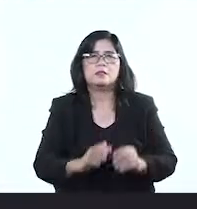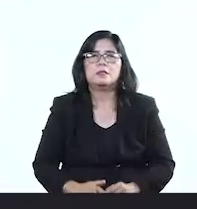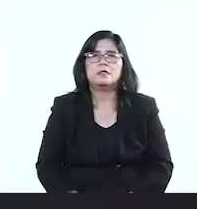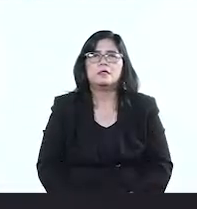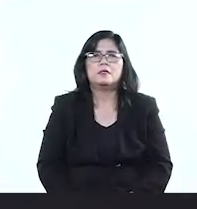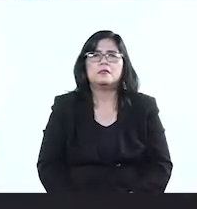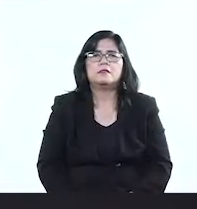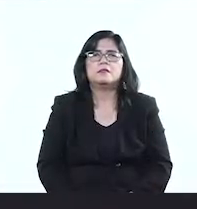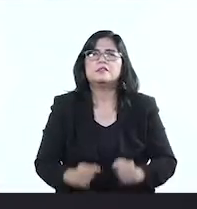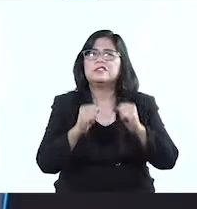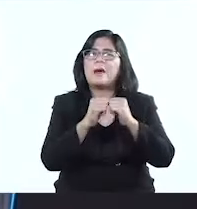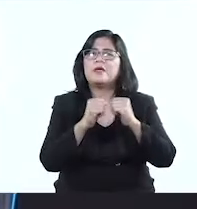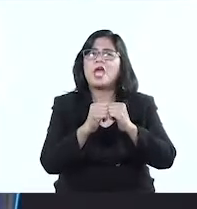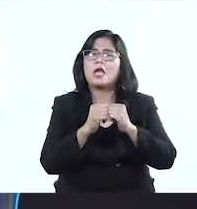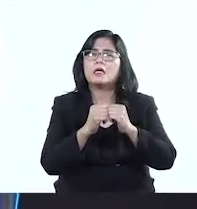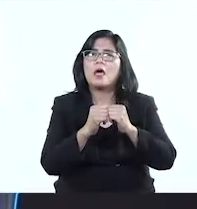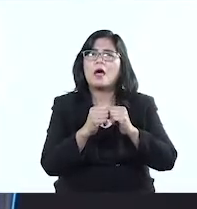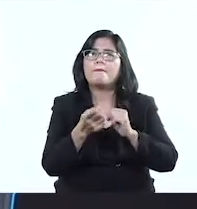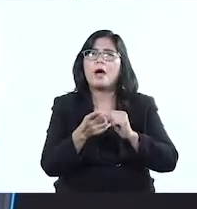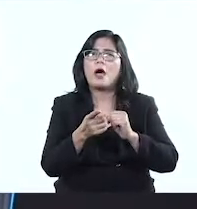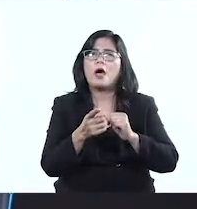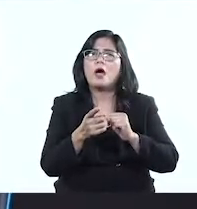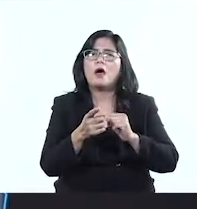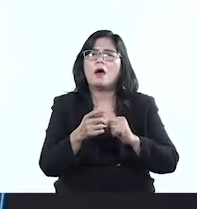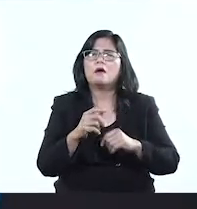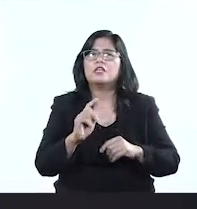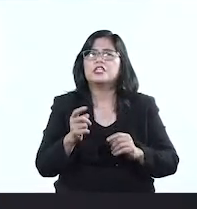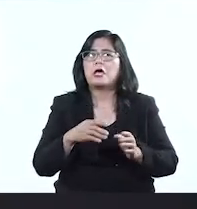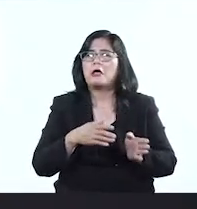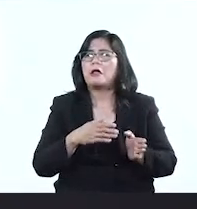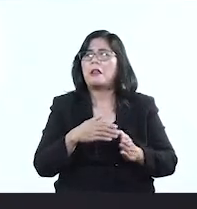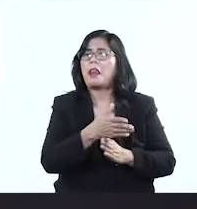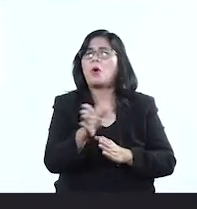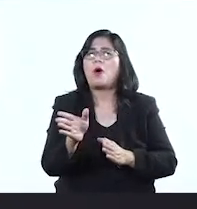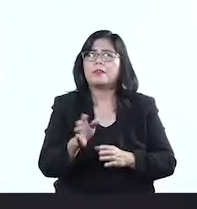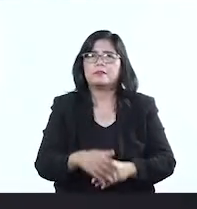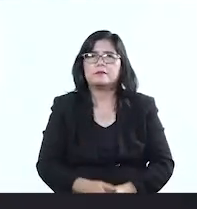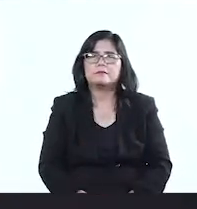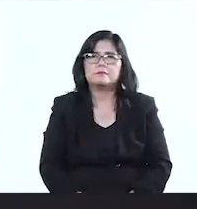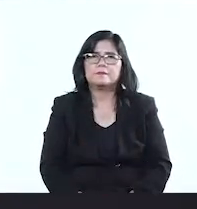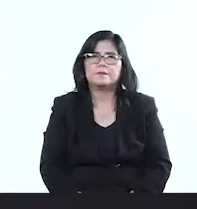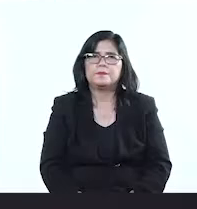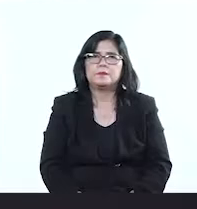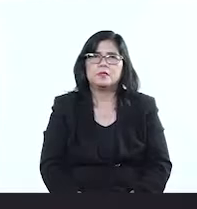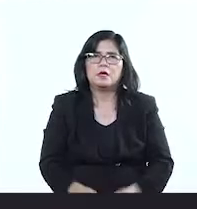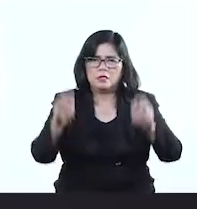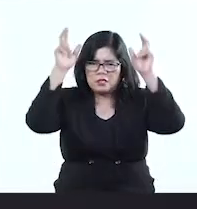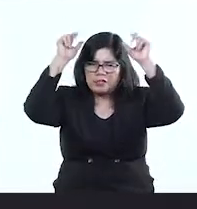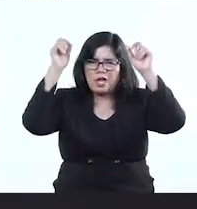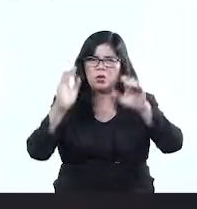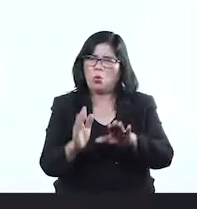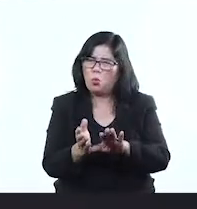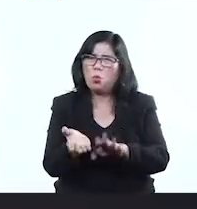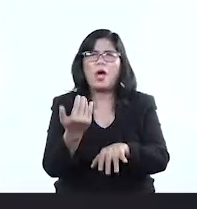Hai apa jaminannya kita nggak akan ngalamin hal seperti itu Hai setan gak punya sesuatu yang baru dia akan mengulangi lagi mengulangi